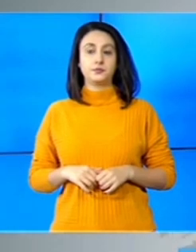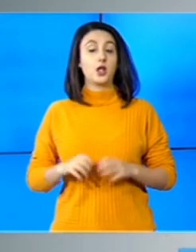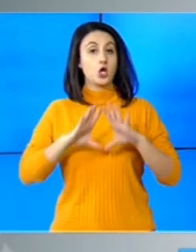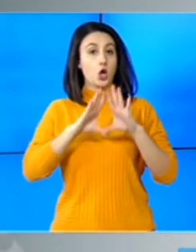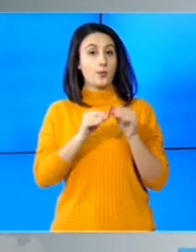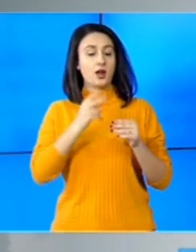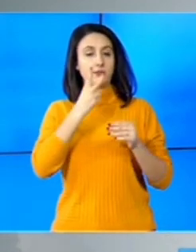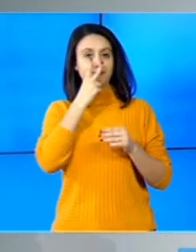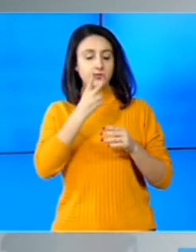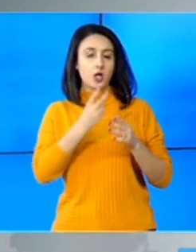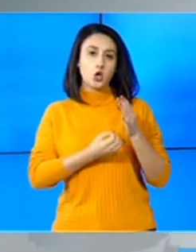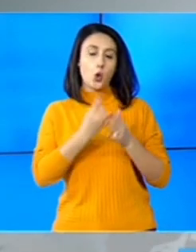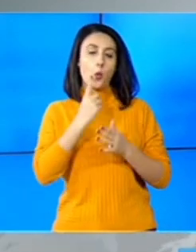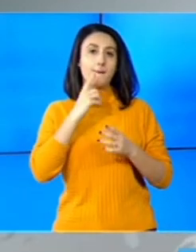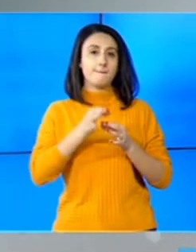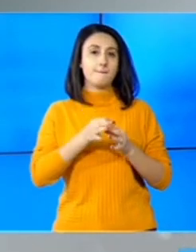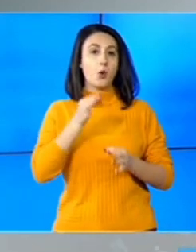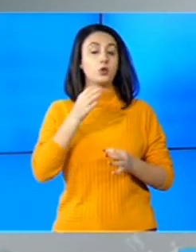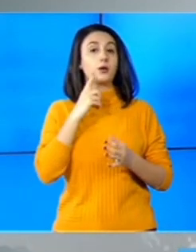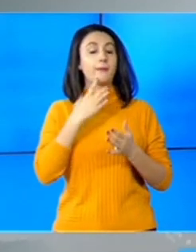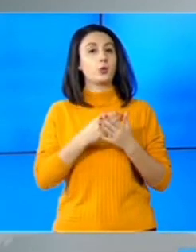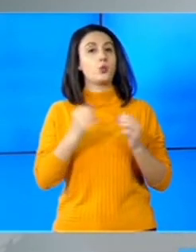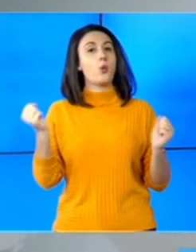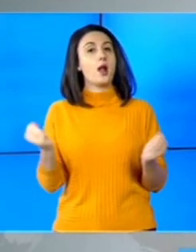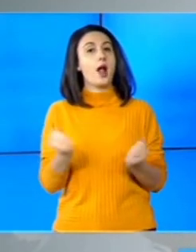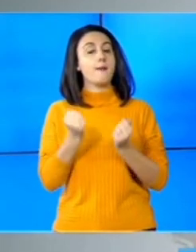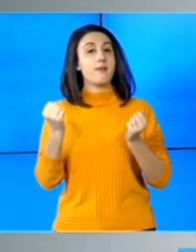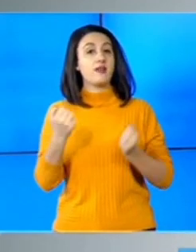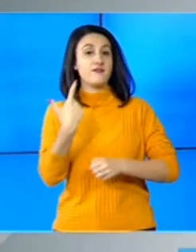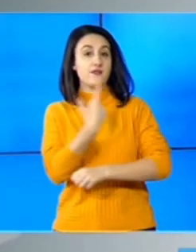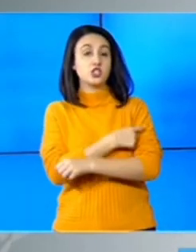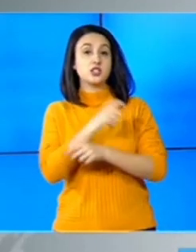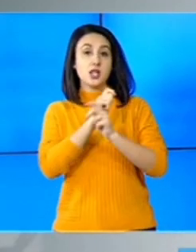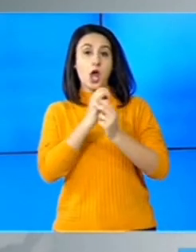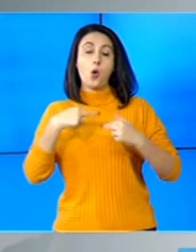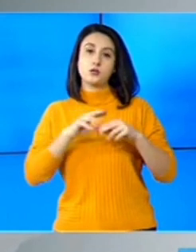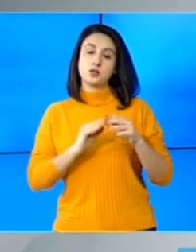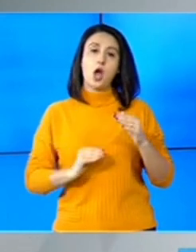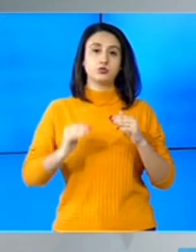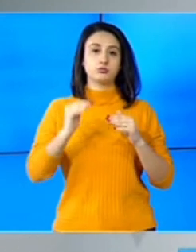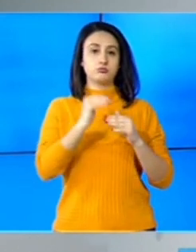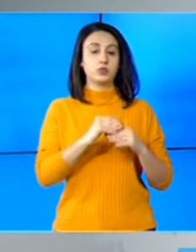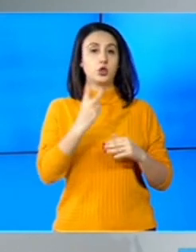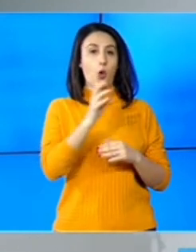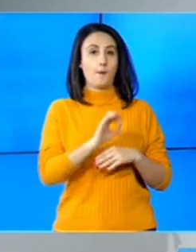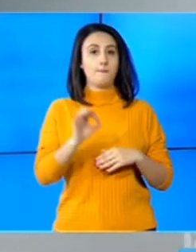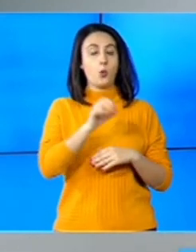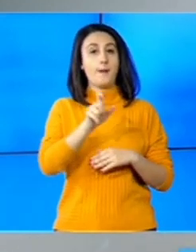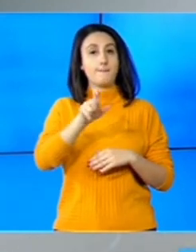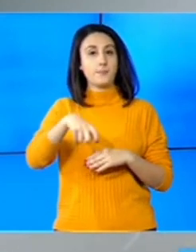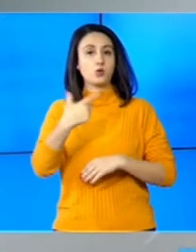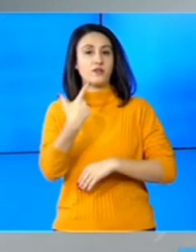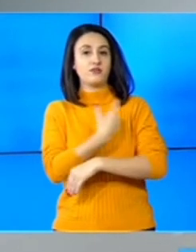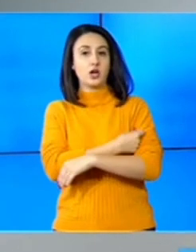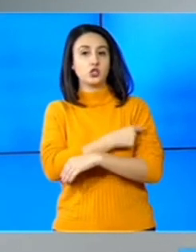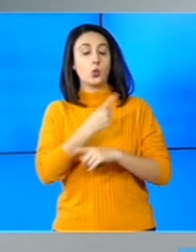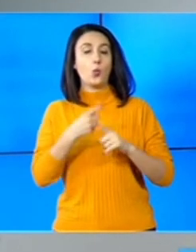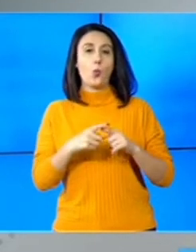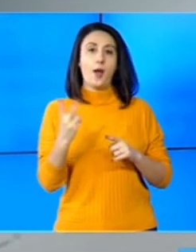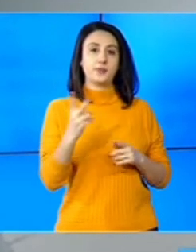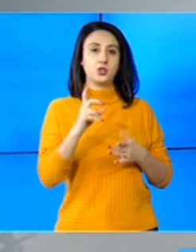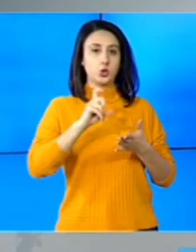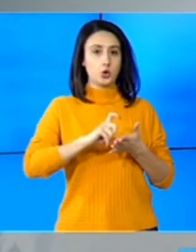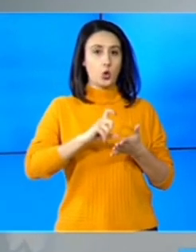România marchează o nouă bornă în cadrul campaniei de vaccinare. Țara noastră a depășit pragul de 2 milioane de oameni vaccinați cu ambele